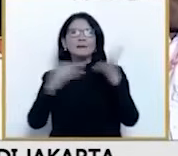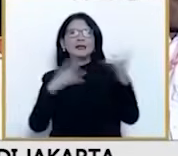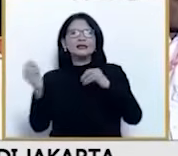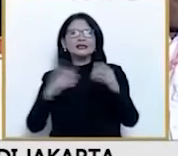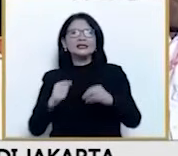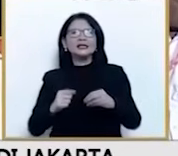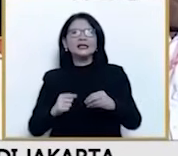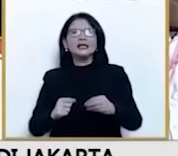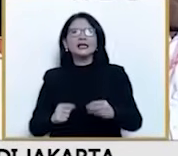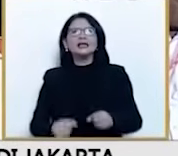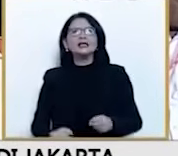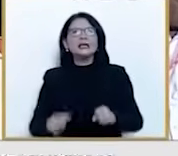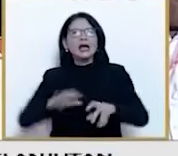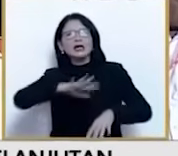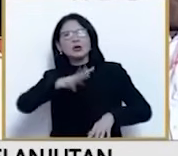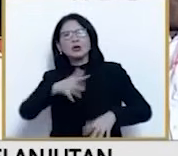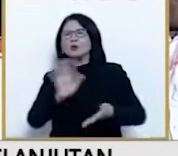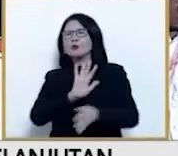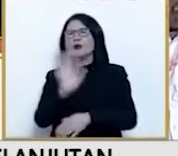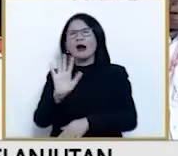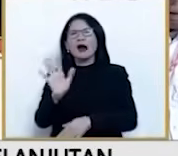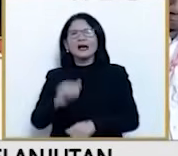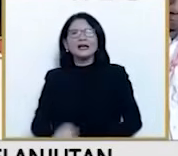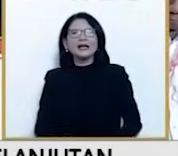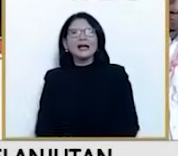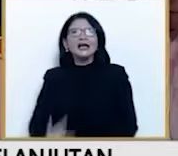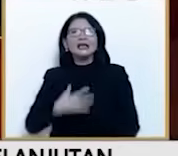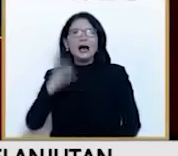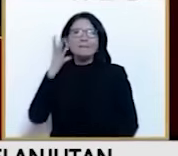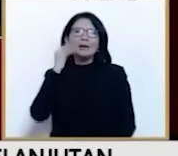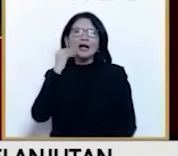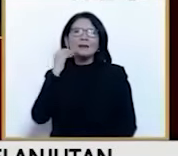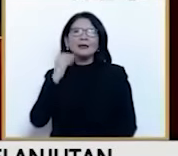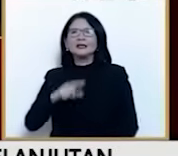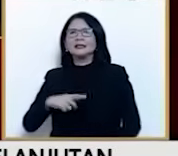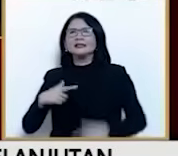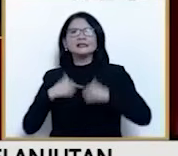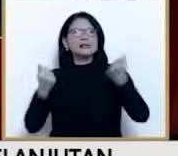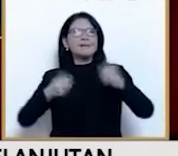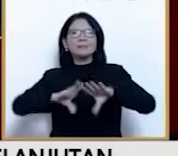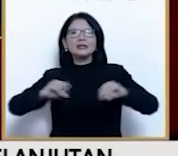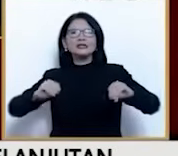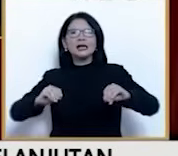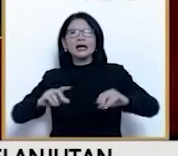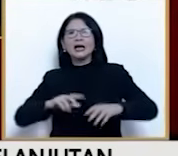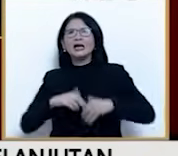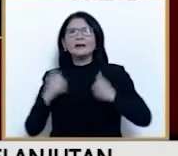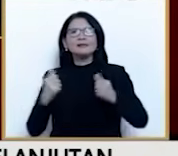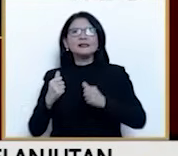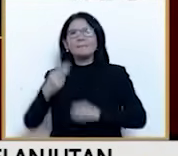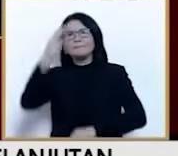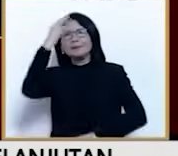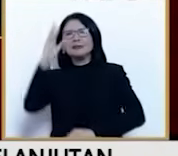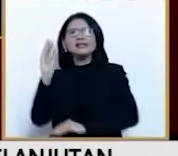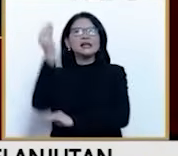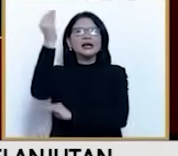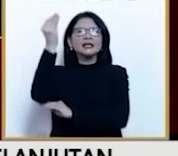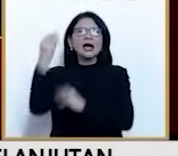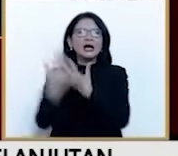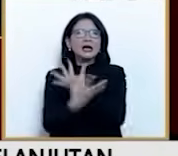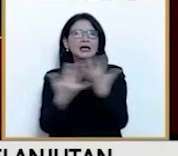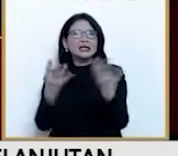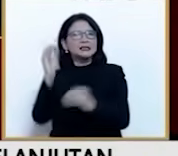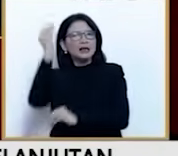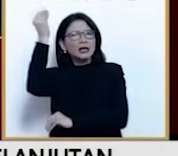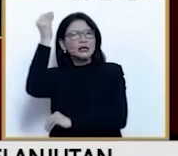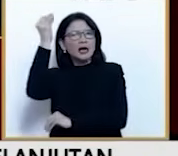menghapus keraguan. Dengan pengalamannya, Ridho siap bekerja. Kami siap pimpin Jakarta agar rakyat